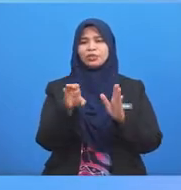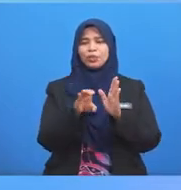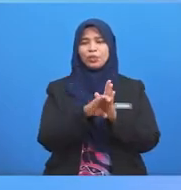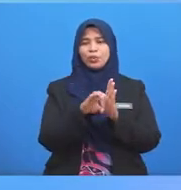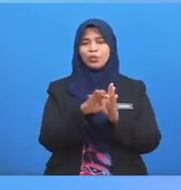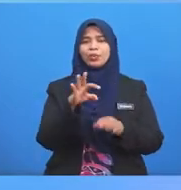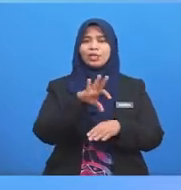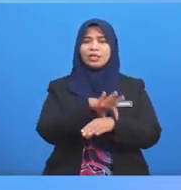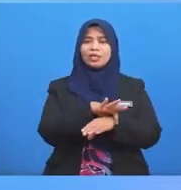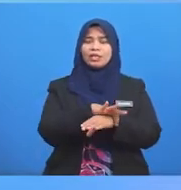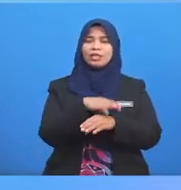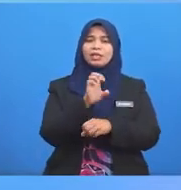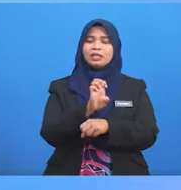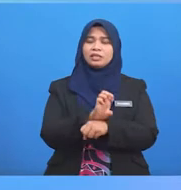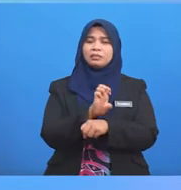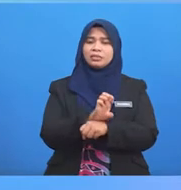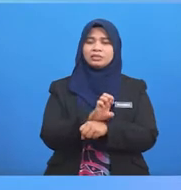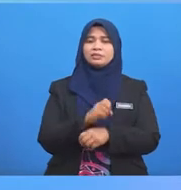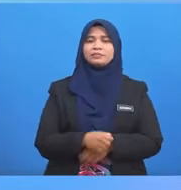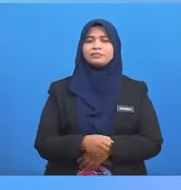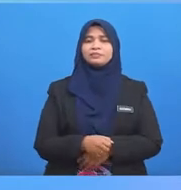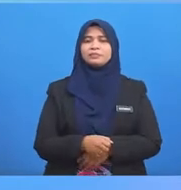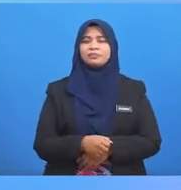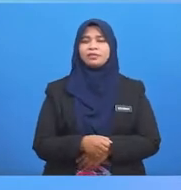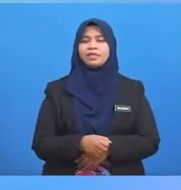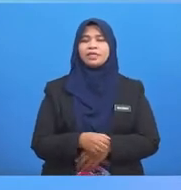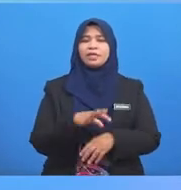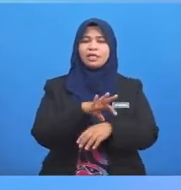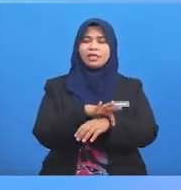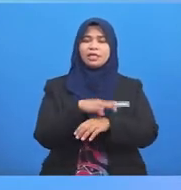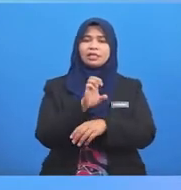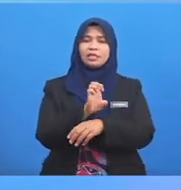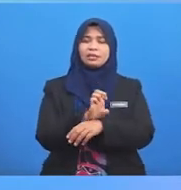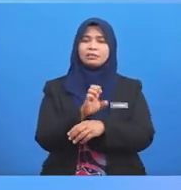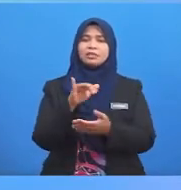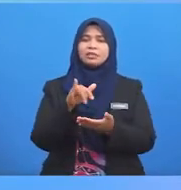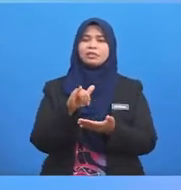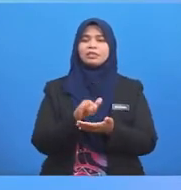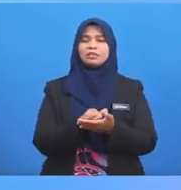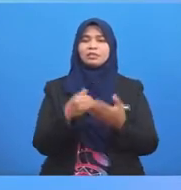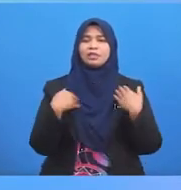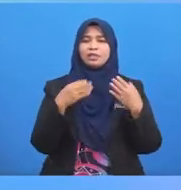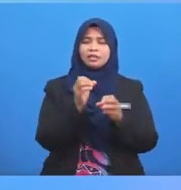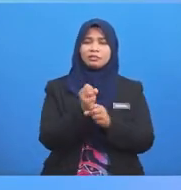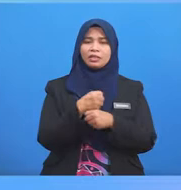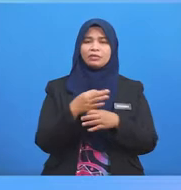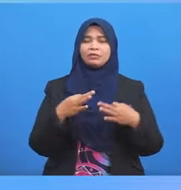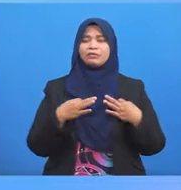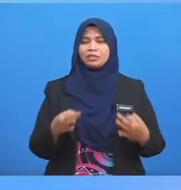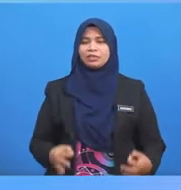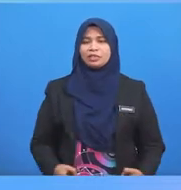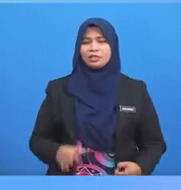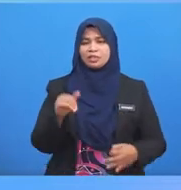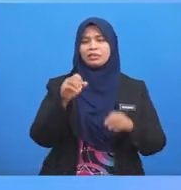yang digadaikan oleh Fatimah tadi. Gelang emas tadi mempunyai bentuk fizikal yang boleh dilihat